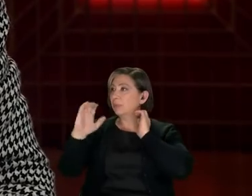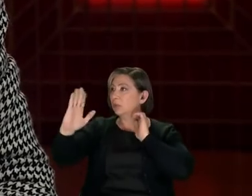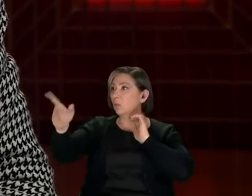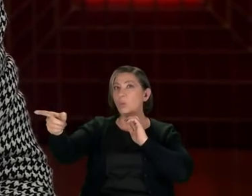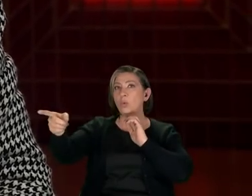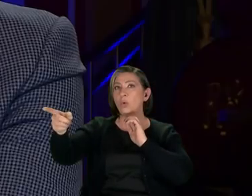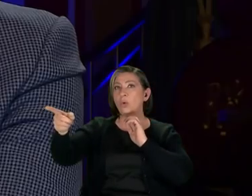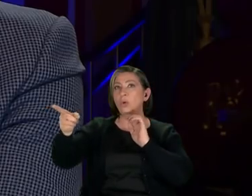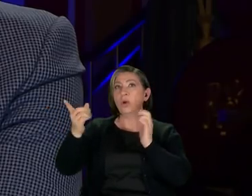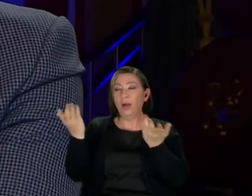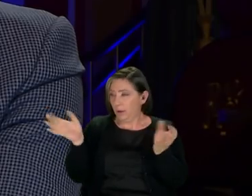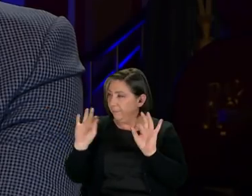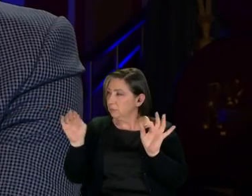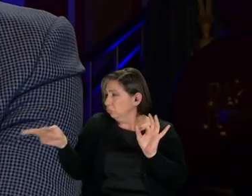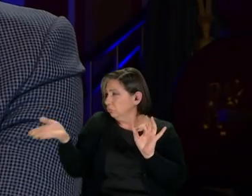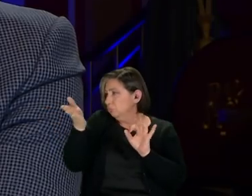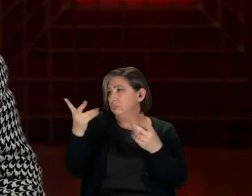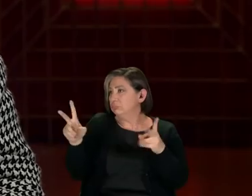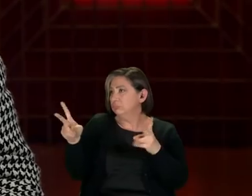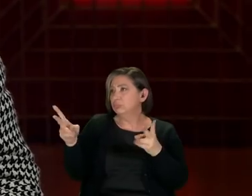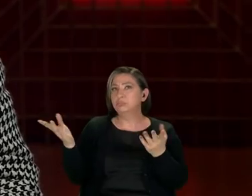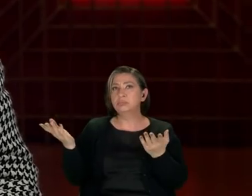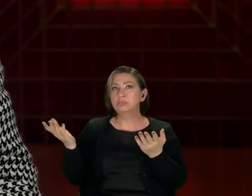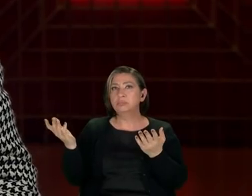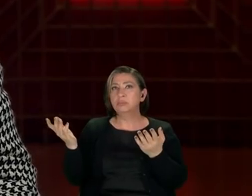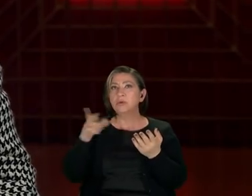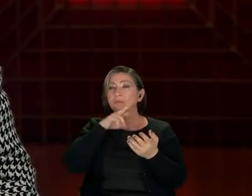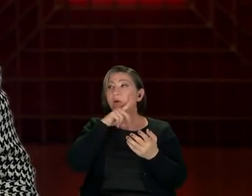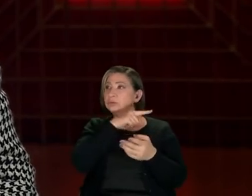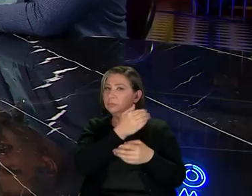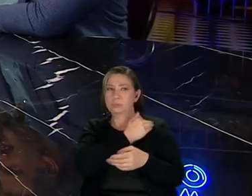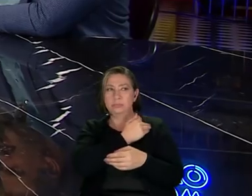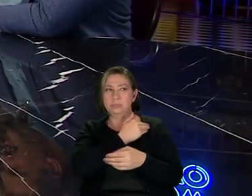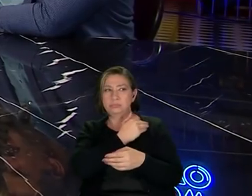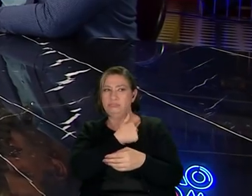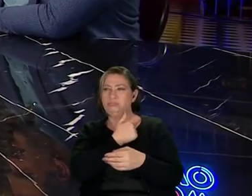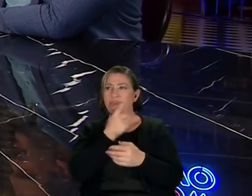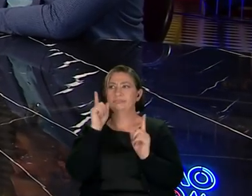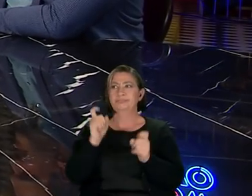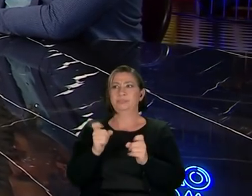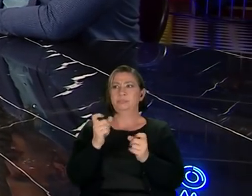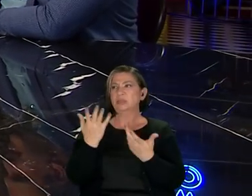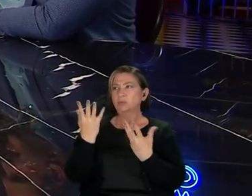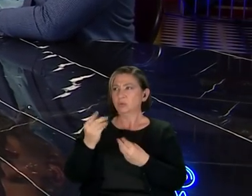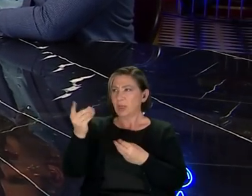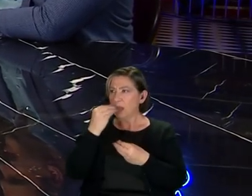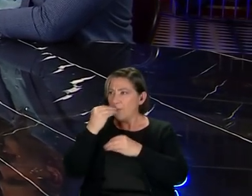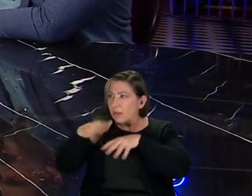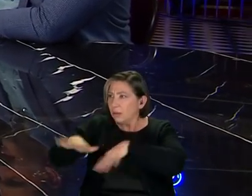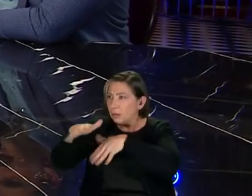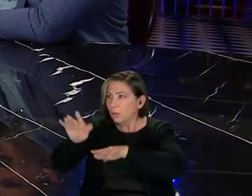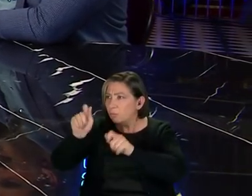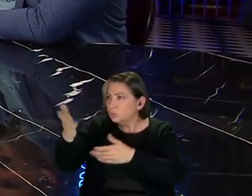gidiyorlar. Evet, onlar gitsinler dedi. Fransız çocuk. E nasıl olur dedim, sen yemekhane boykotu